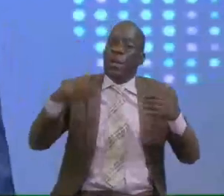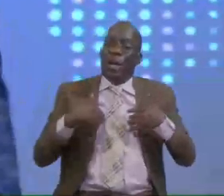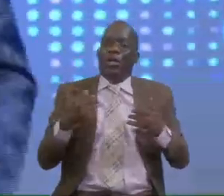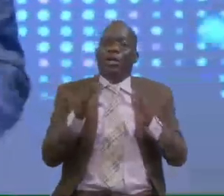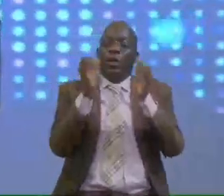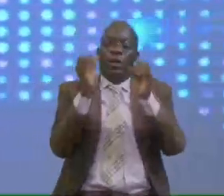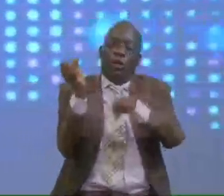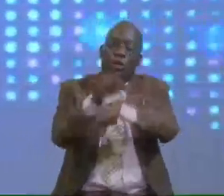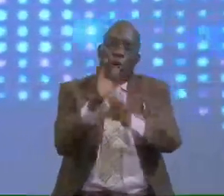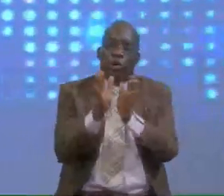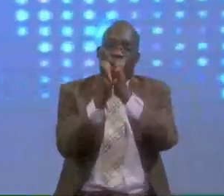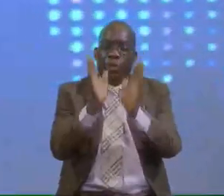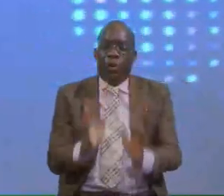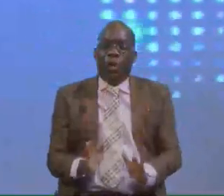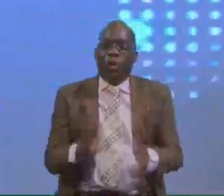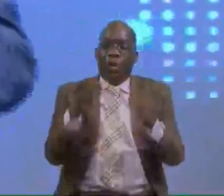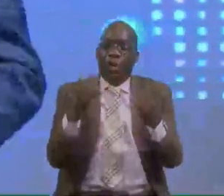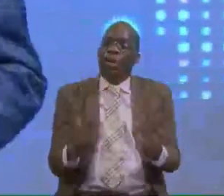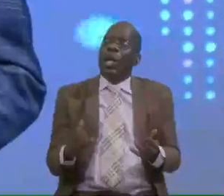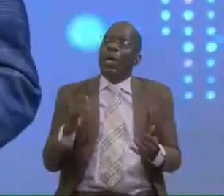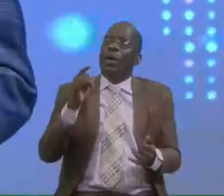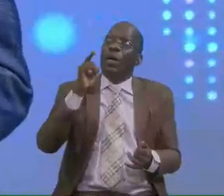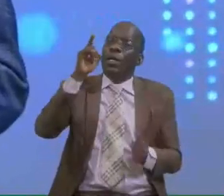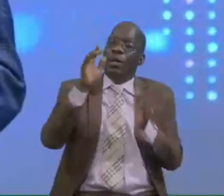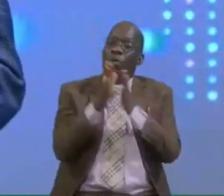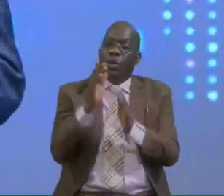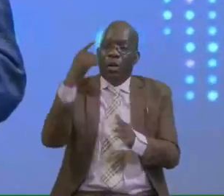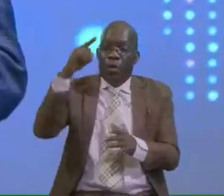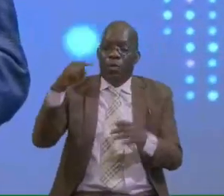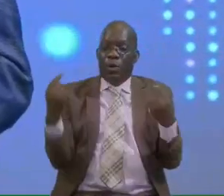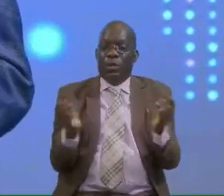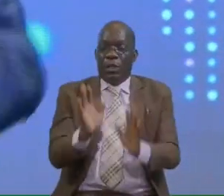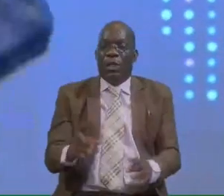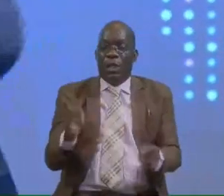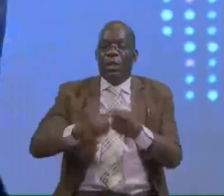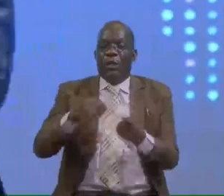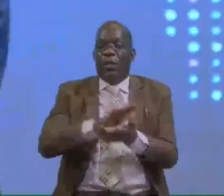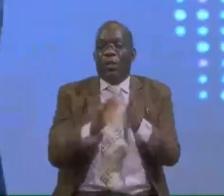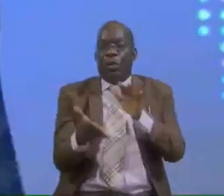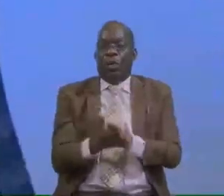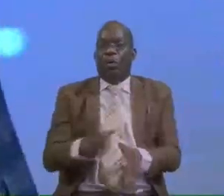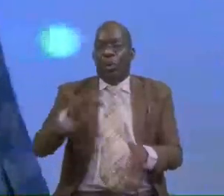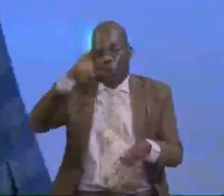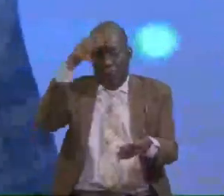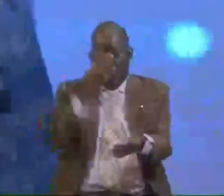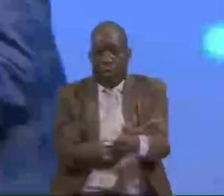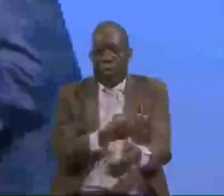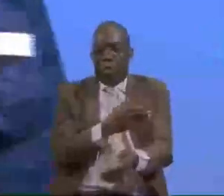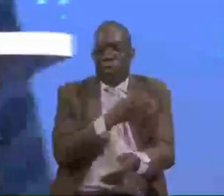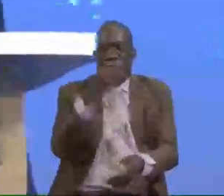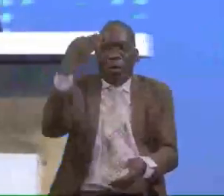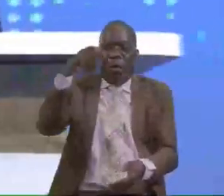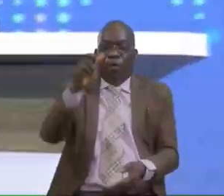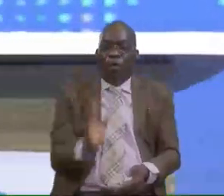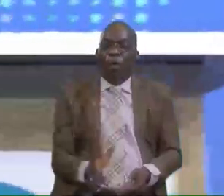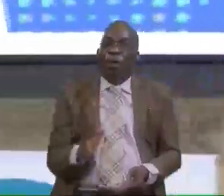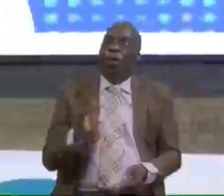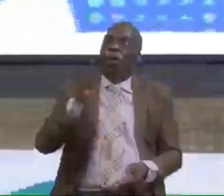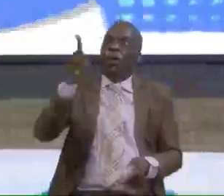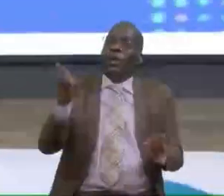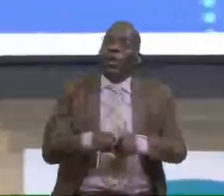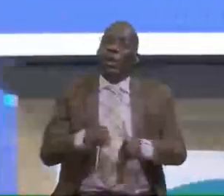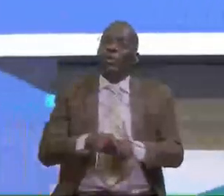l'intercession dominante. Alors, il prie pour les pécheurs pour qu'ils deviennent des fils de Dieu. Il prie également pour les fils